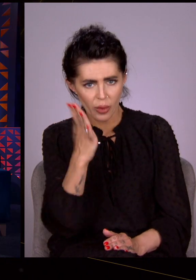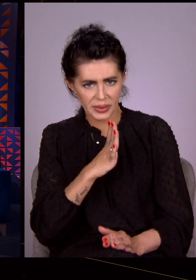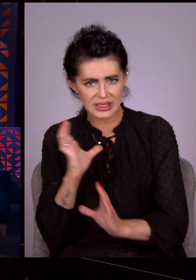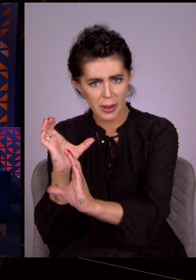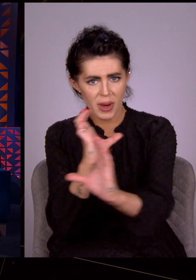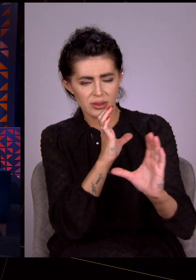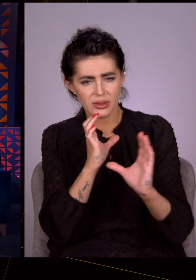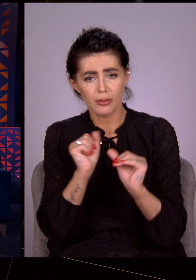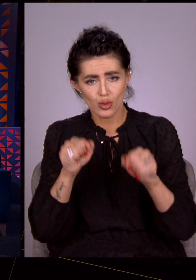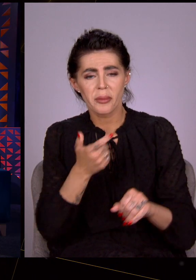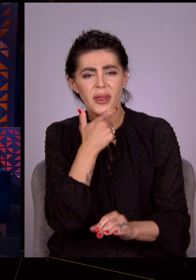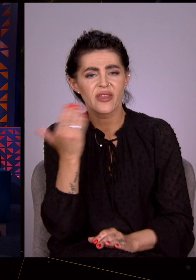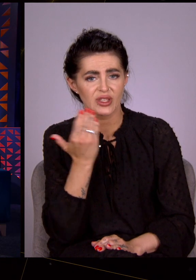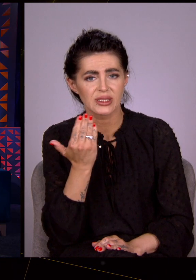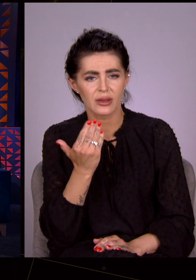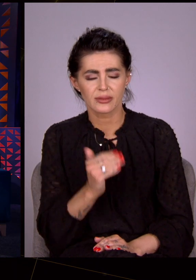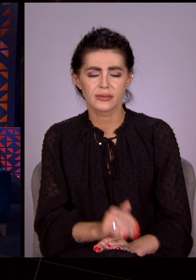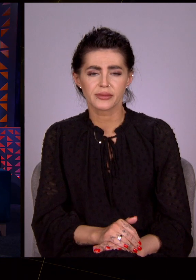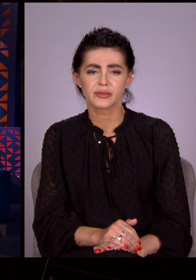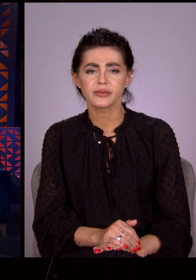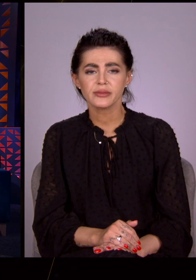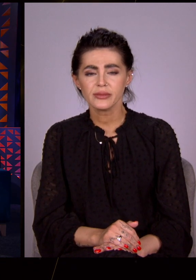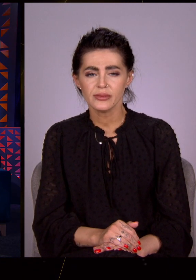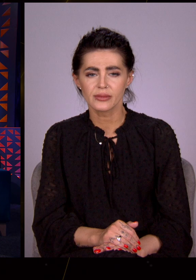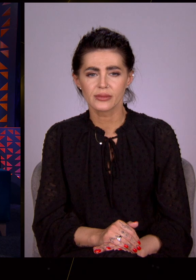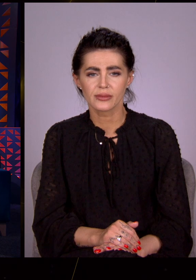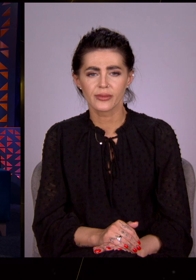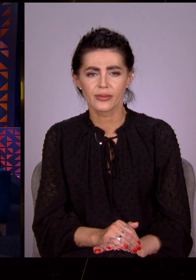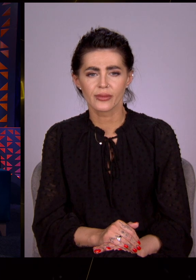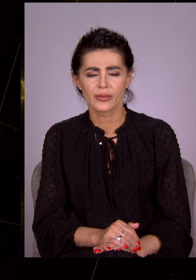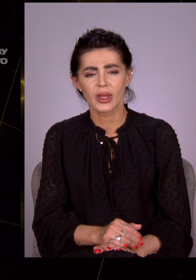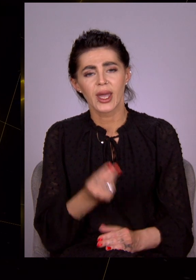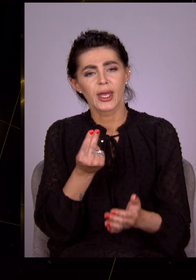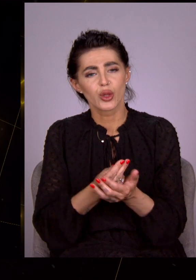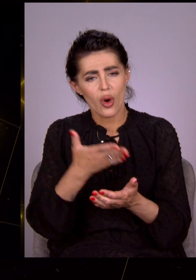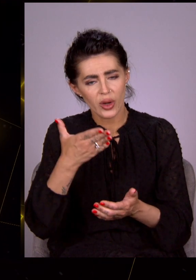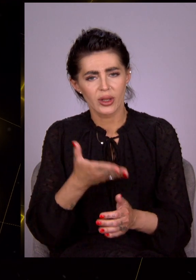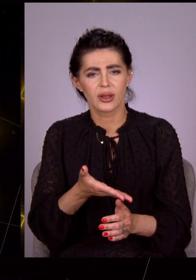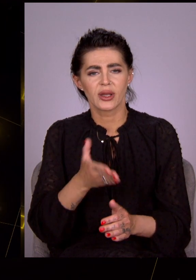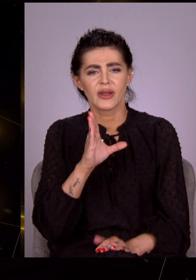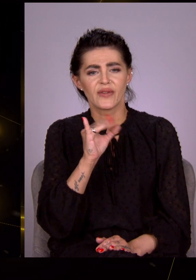можна подивитися? Звичайно. Давайте. Дорога Вікторія і